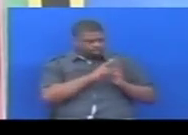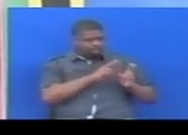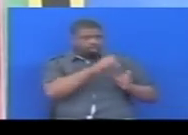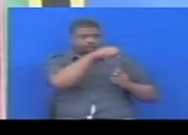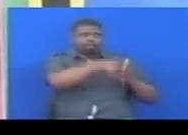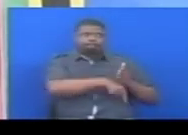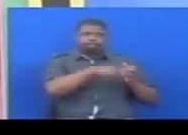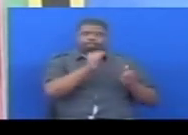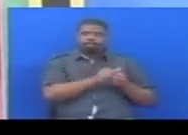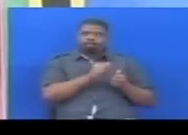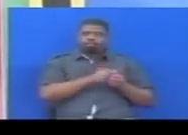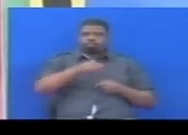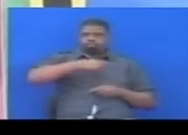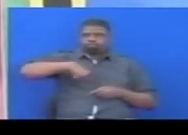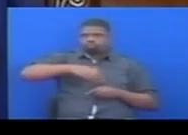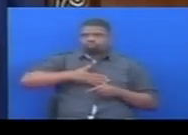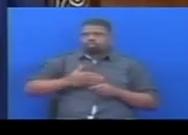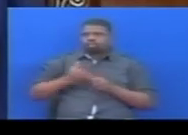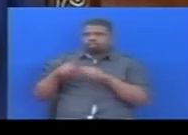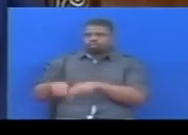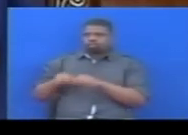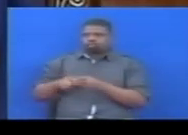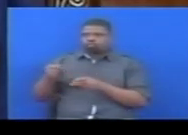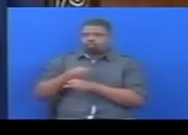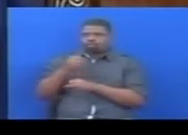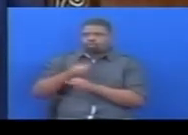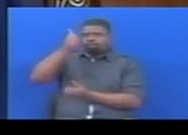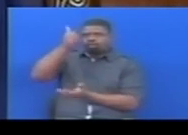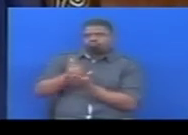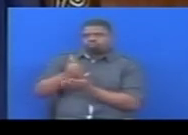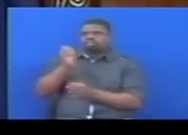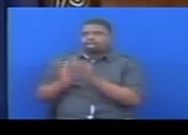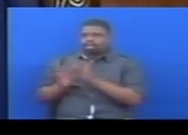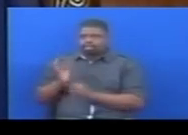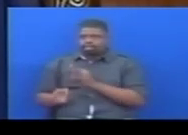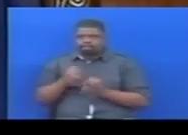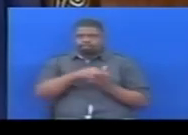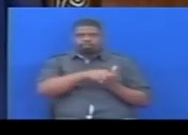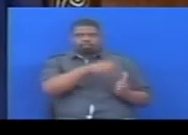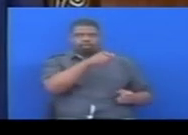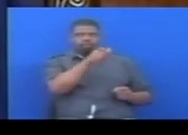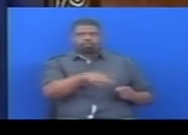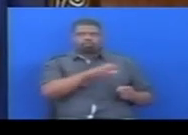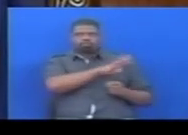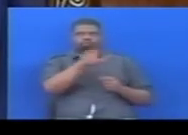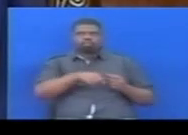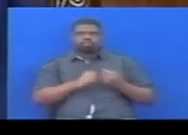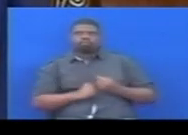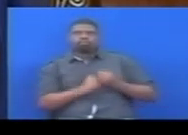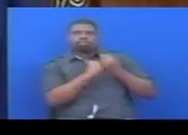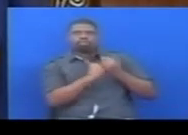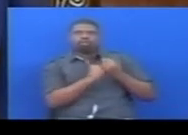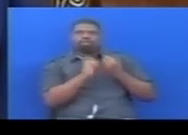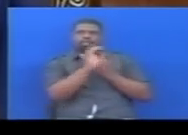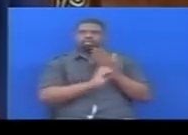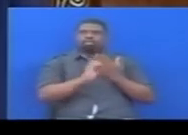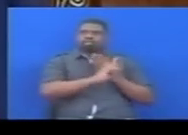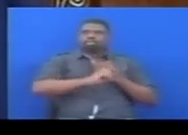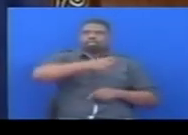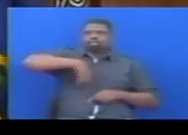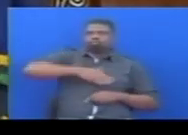mambo yatakayoletwa mbele yetu leo, ili tufanye maamuzi sahihi yenye manufaa kwa watu wote na ustawi wa nchi yetu.